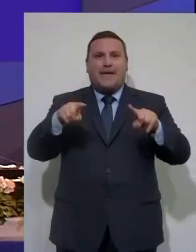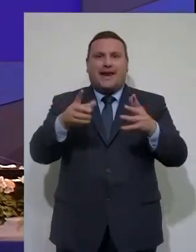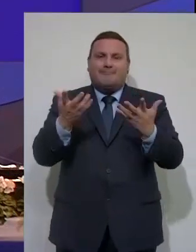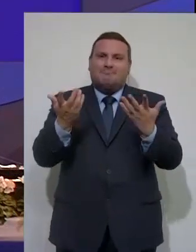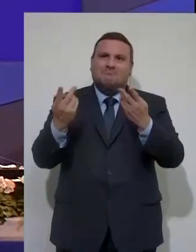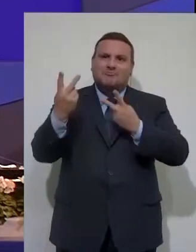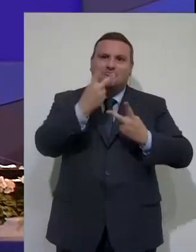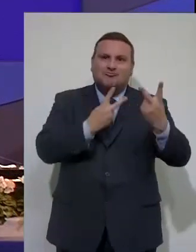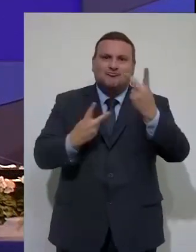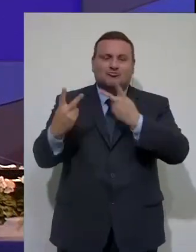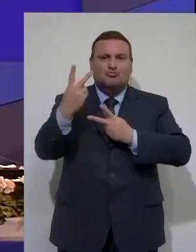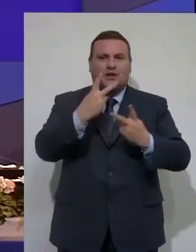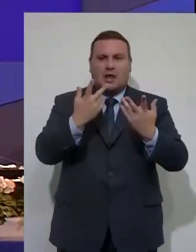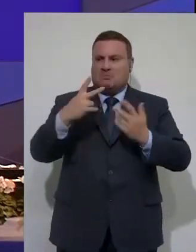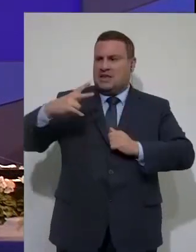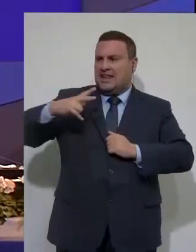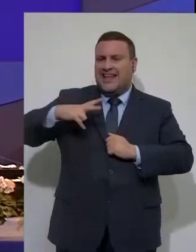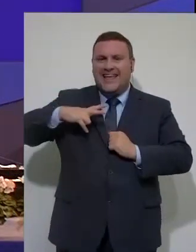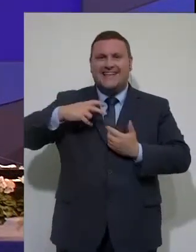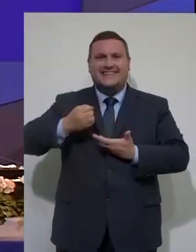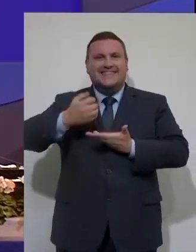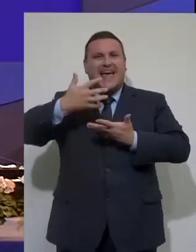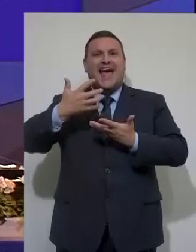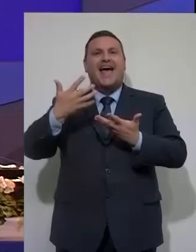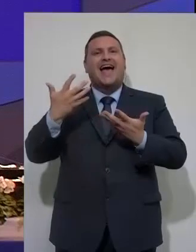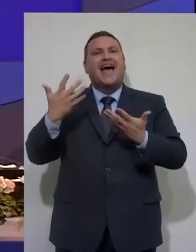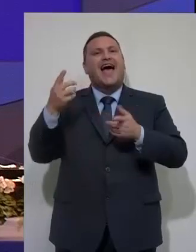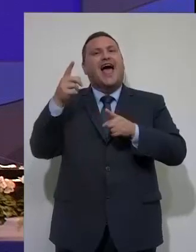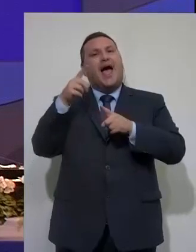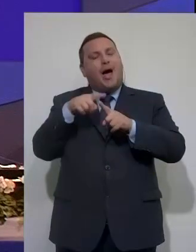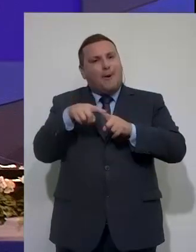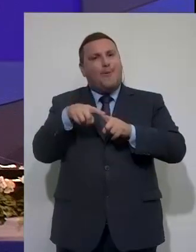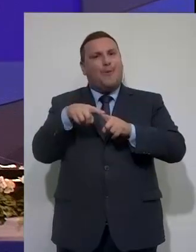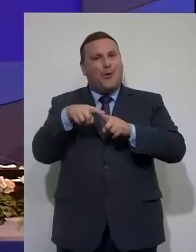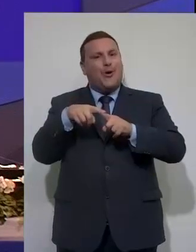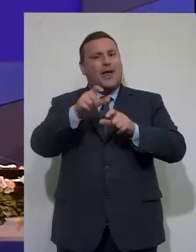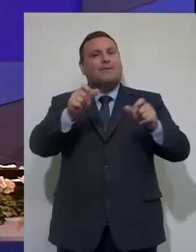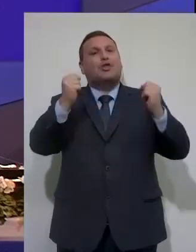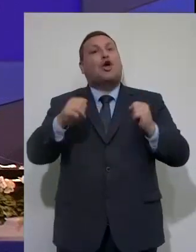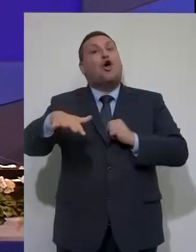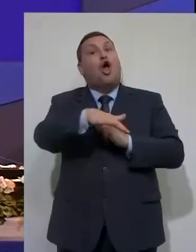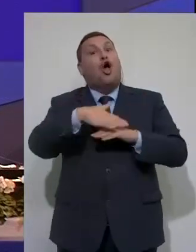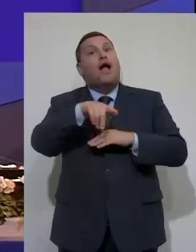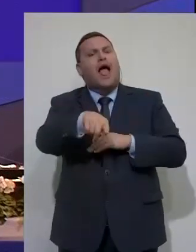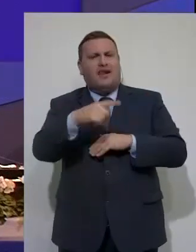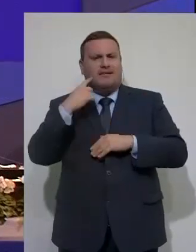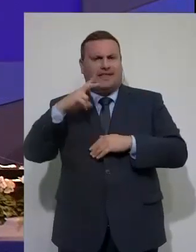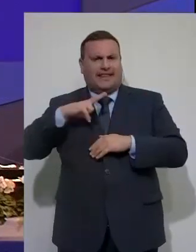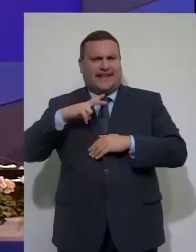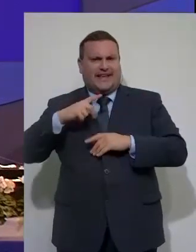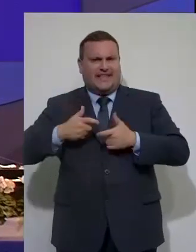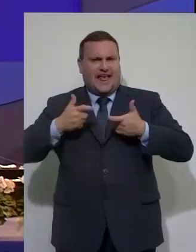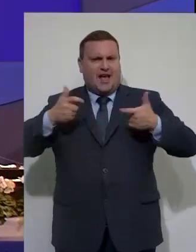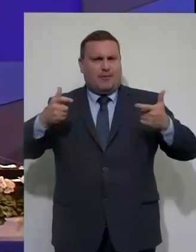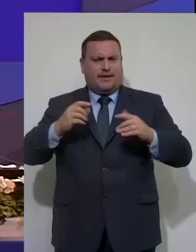ma effettivamente elementi che possono migliorare anche la vita dei residenti. C'è poi il tema della gestione dei